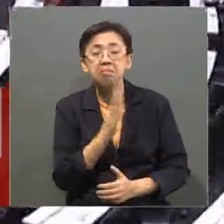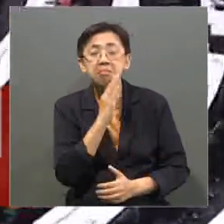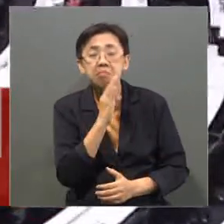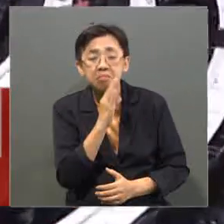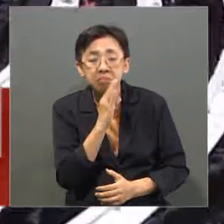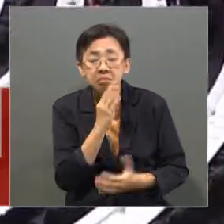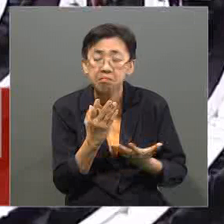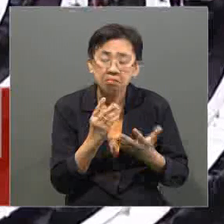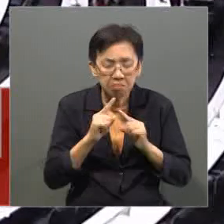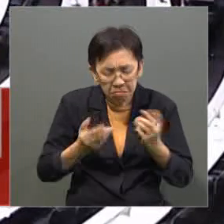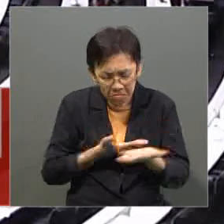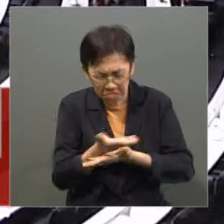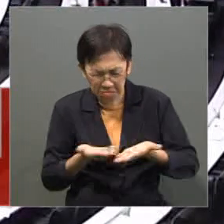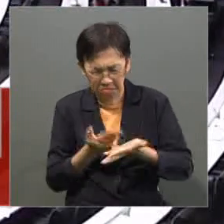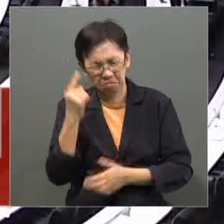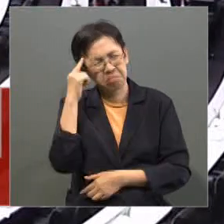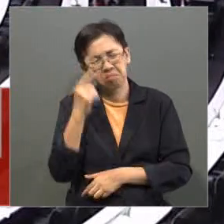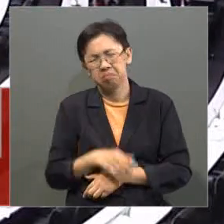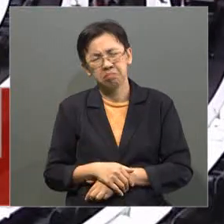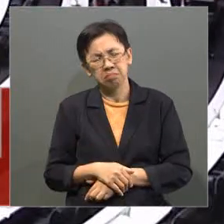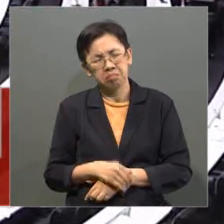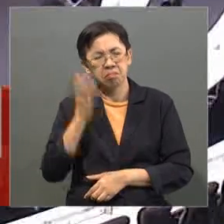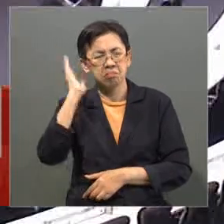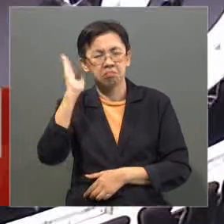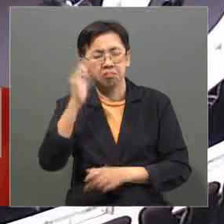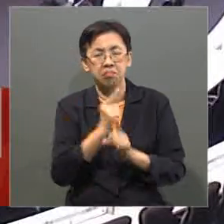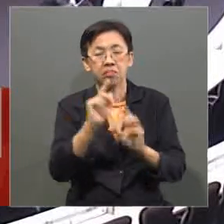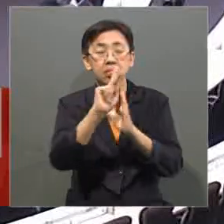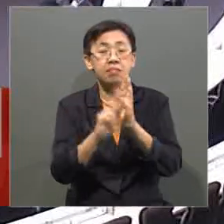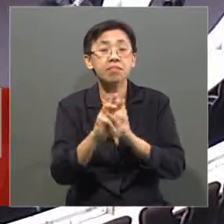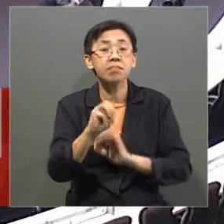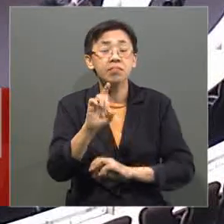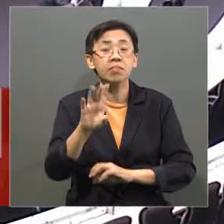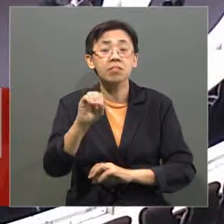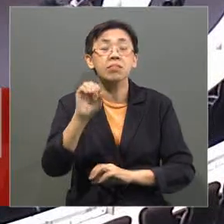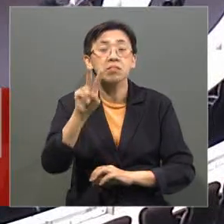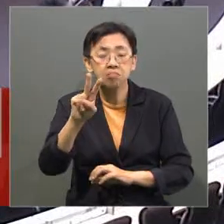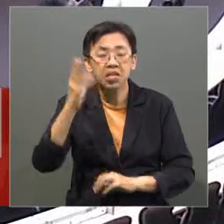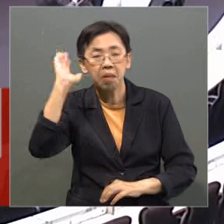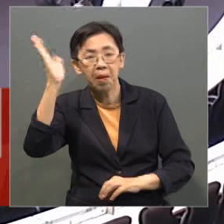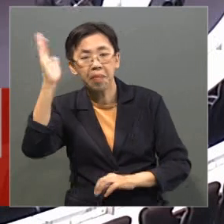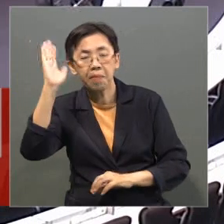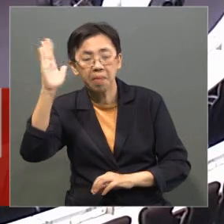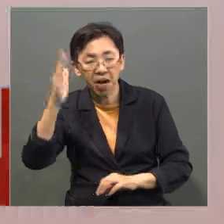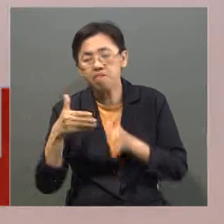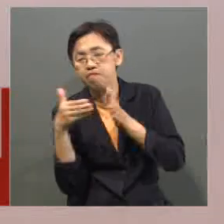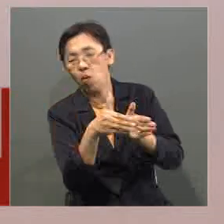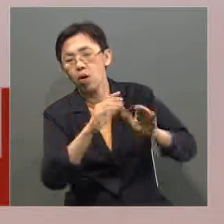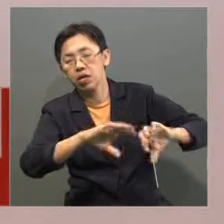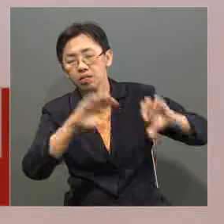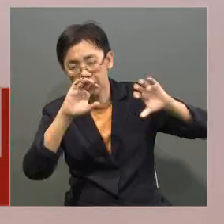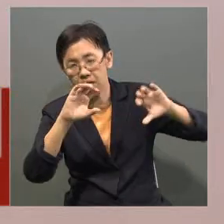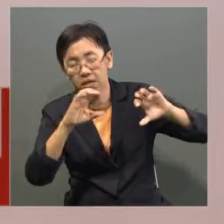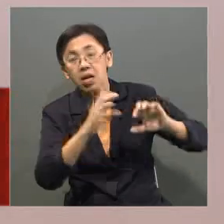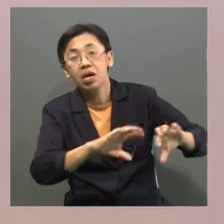างพักเองกลับไปทบทวนแล้วนะครับเห็นว่าในการอภิปรายตามมาตรา152ซึ่งจะเป็นลักษณะของการกล่าวหารัฐบาลที่